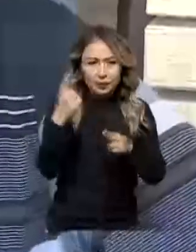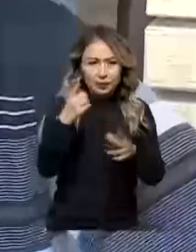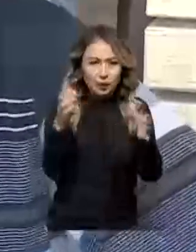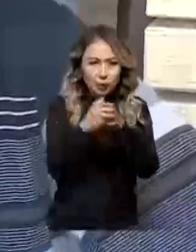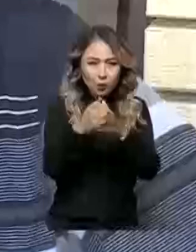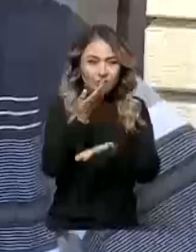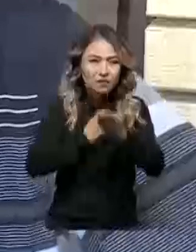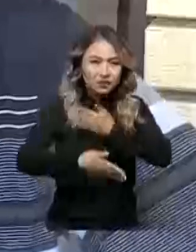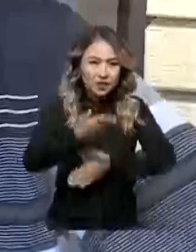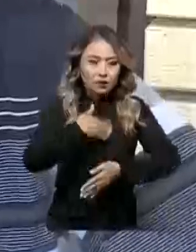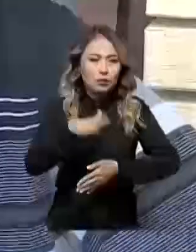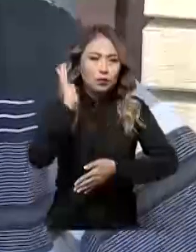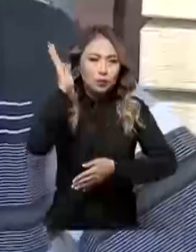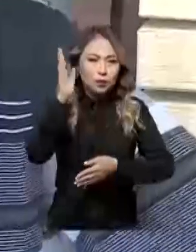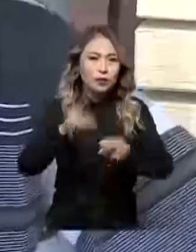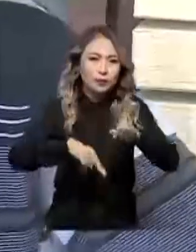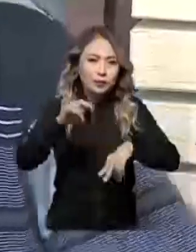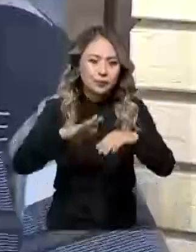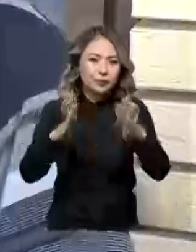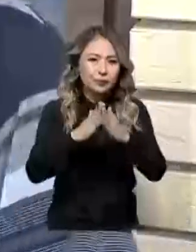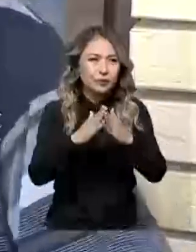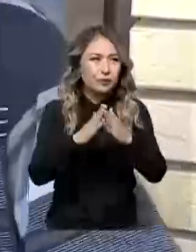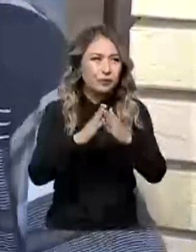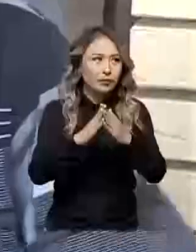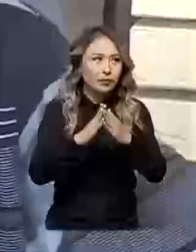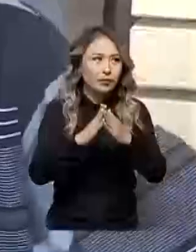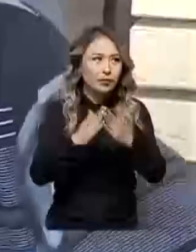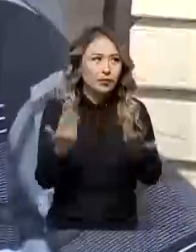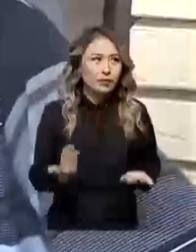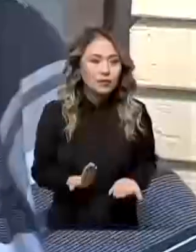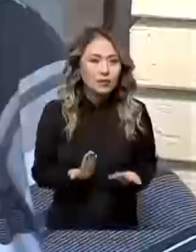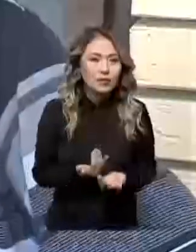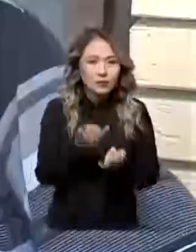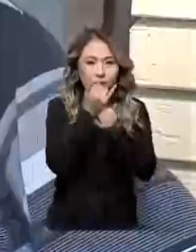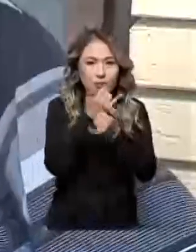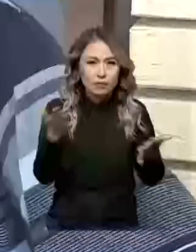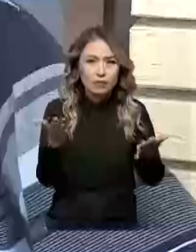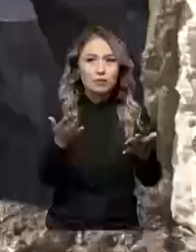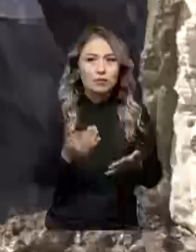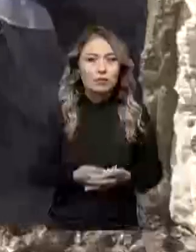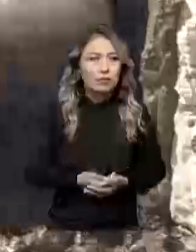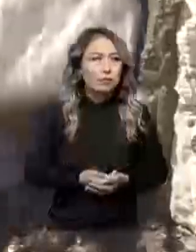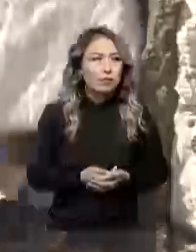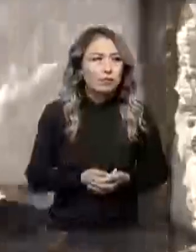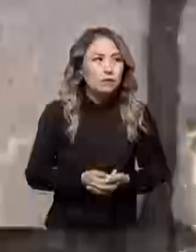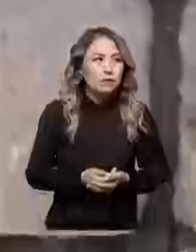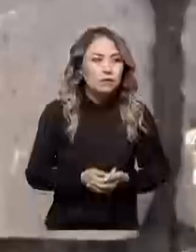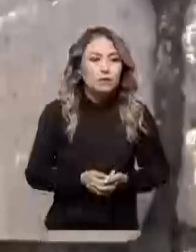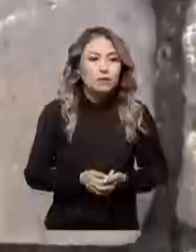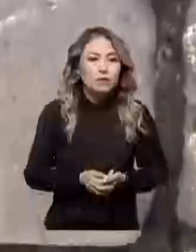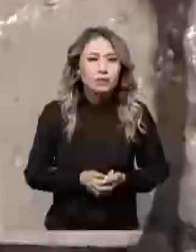осында болашақтан үй күтіп отыр. Үй құлады. Үй жарамсыз шығарып қойды, жарамсыз. Бұл пайдалас пайды.